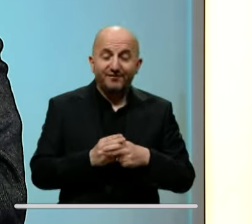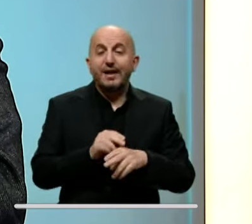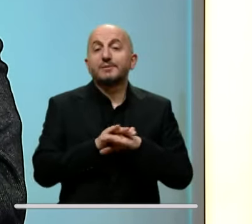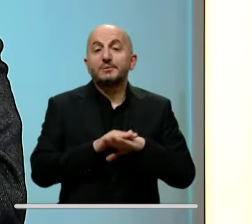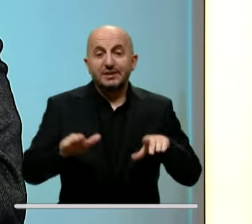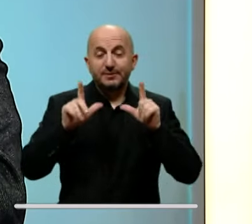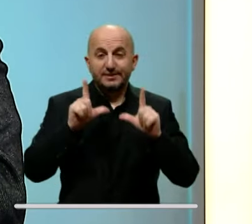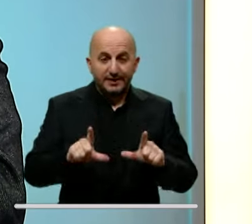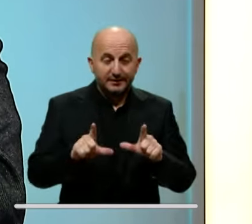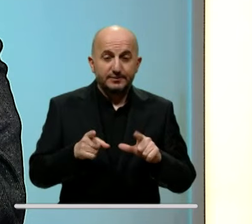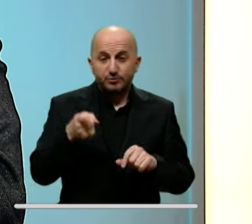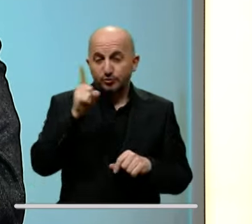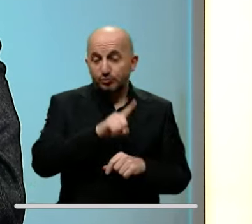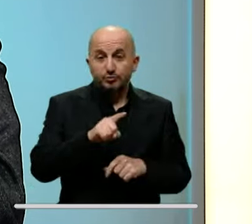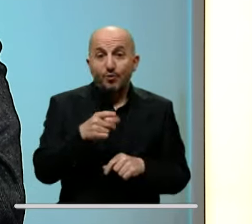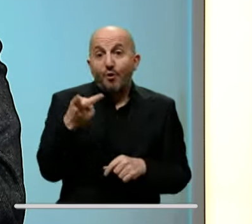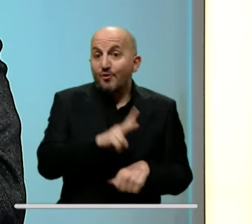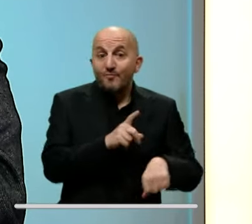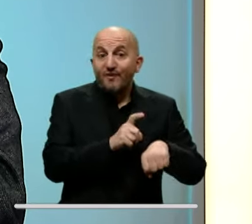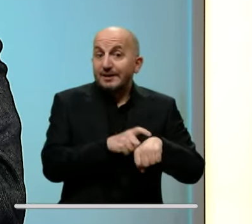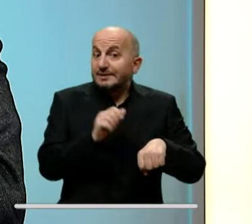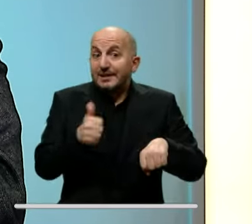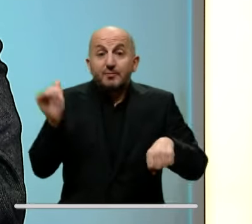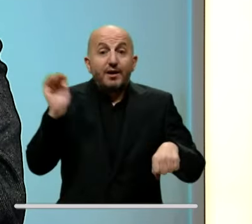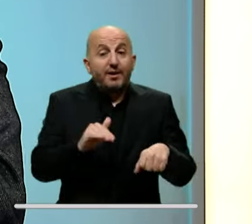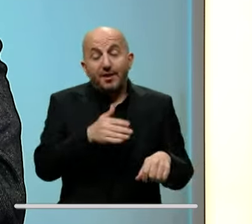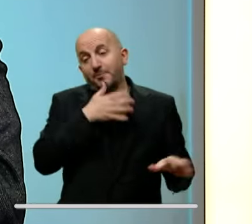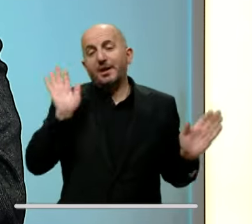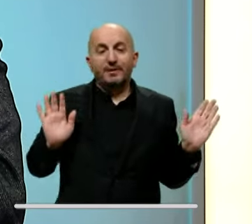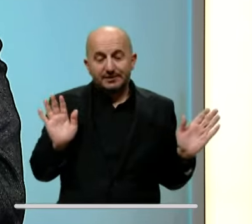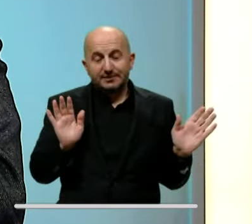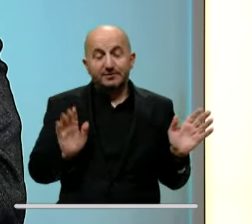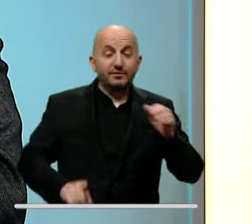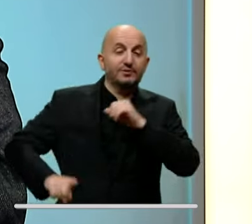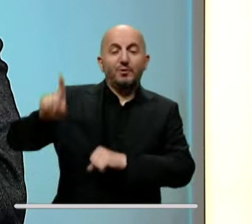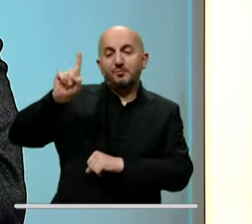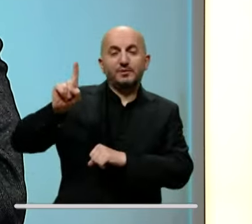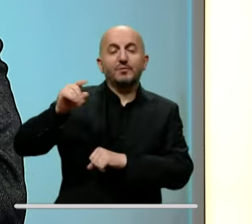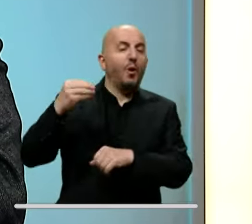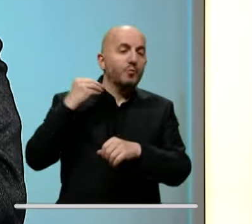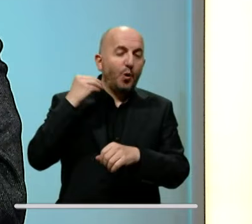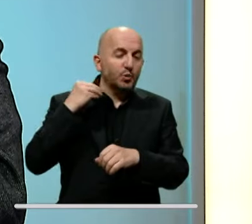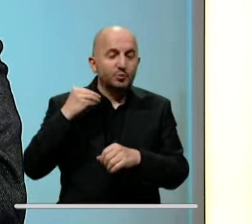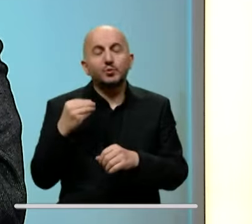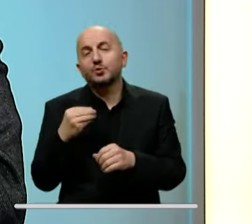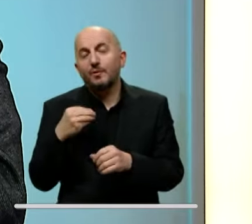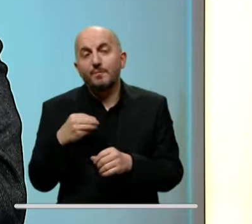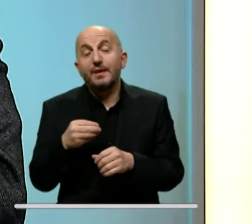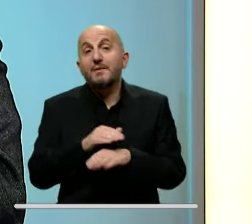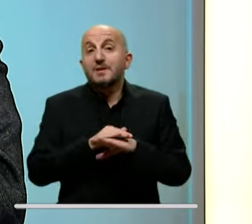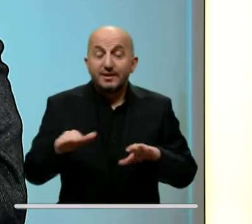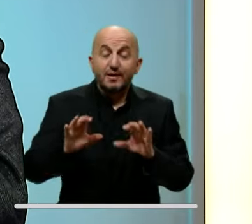bitirmesi lazım Çünkü hak ne zaman vaki olur bil heiz bilb borcumuzu